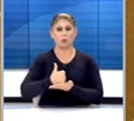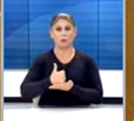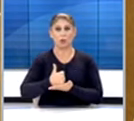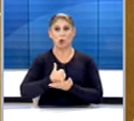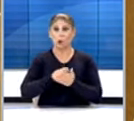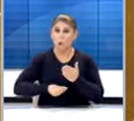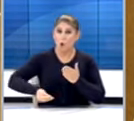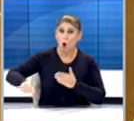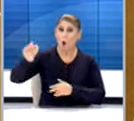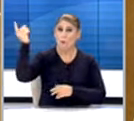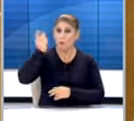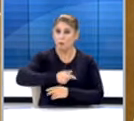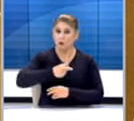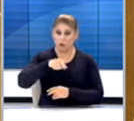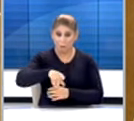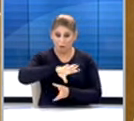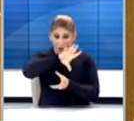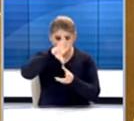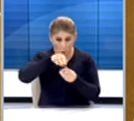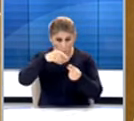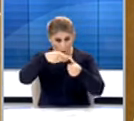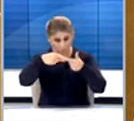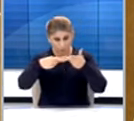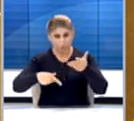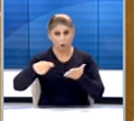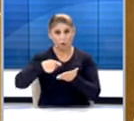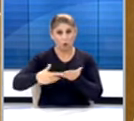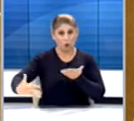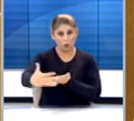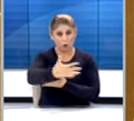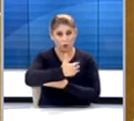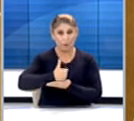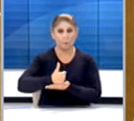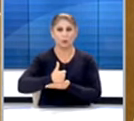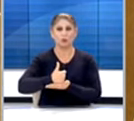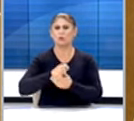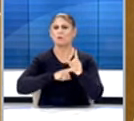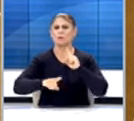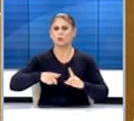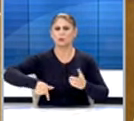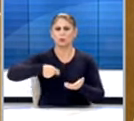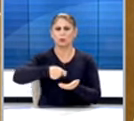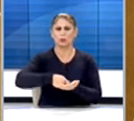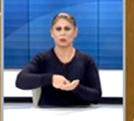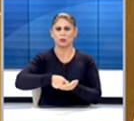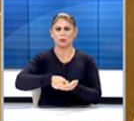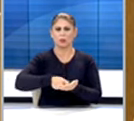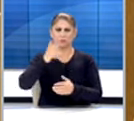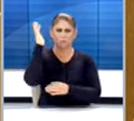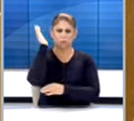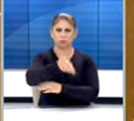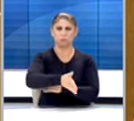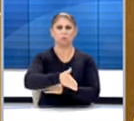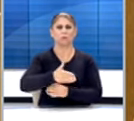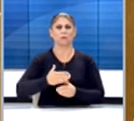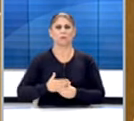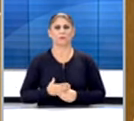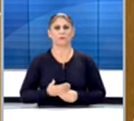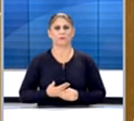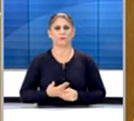λέοντος από αυτόν τον παραπάνω φόρο εισοδήματος θα είναι από το χαράτσι που επιβάλλατε